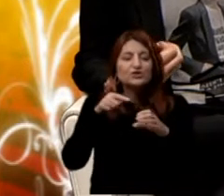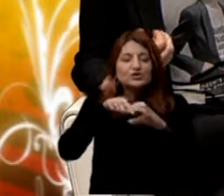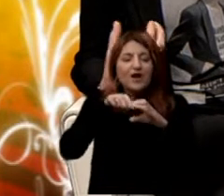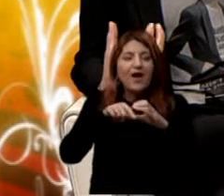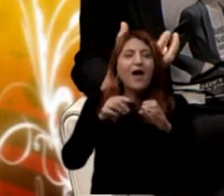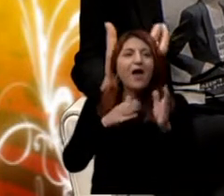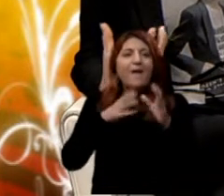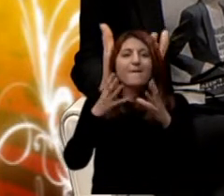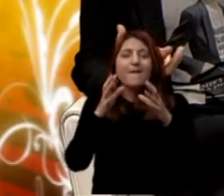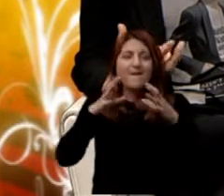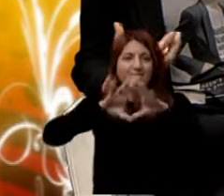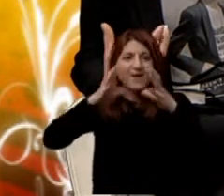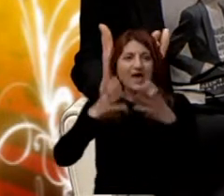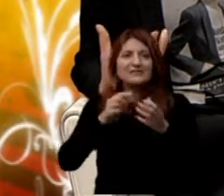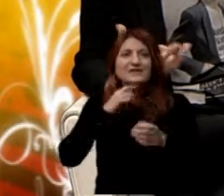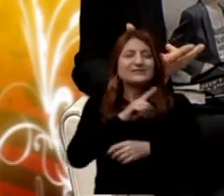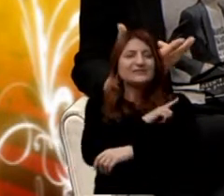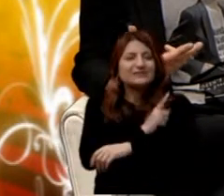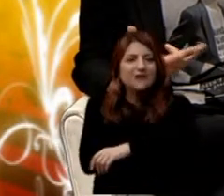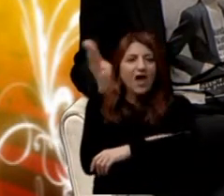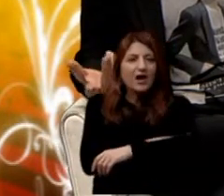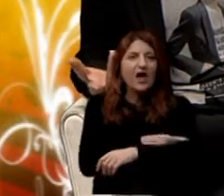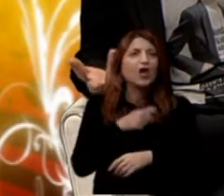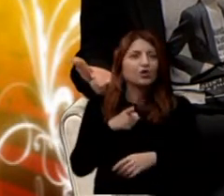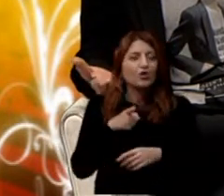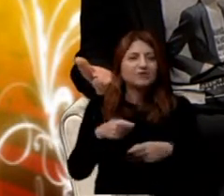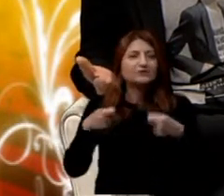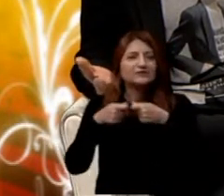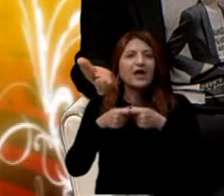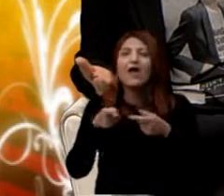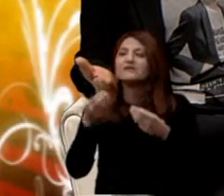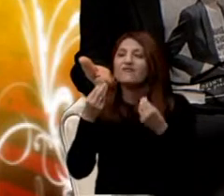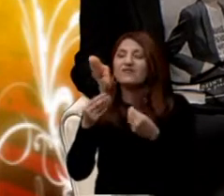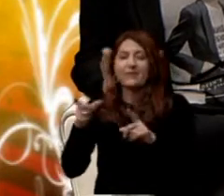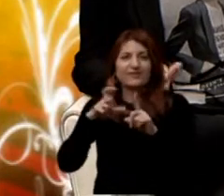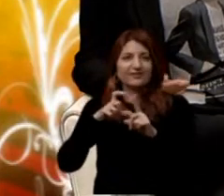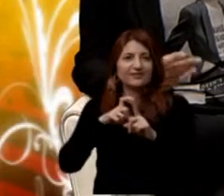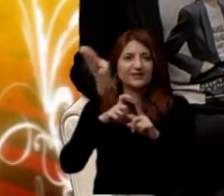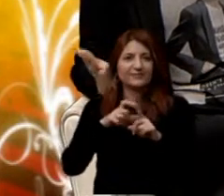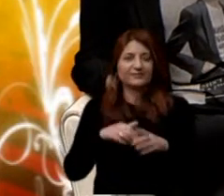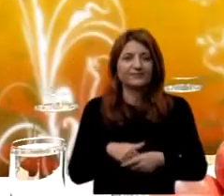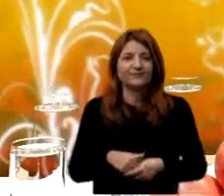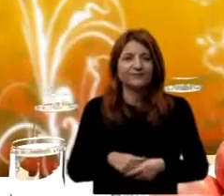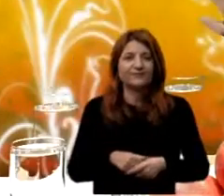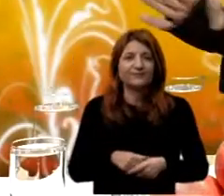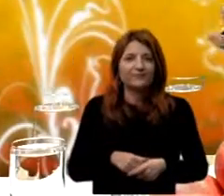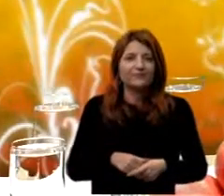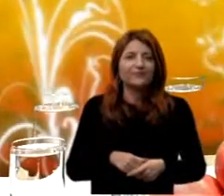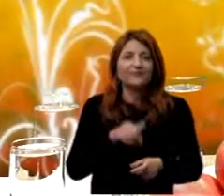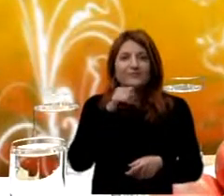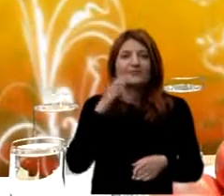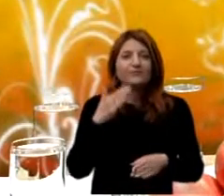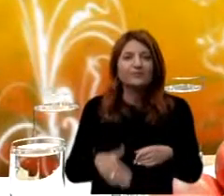masa i općenito mišićna snaga izuzetno u korelaciji sa razinom vitamina D. I zadnje pitanje u vezi toga